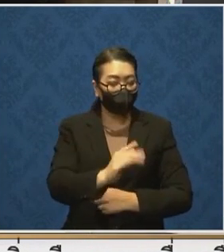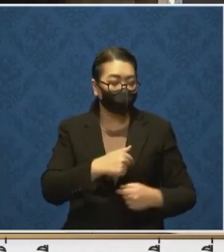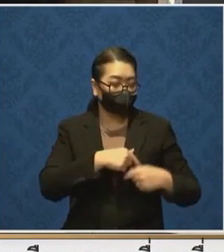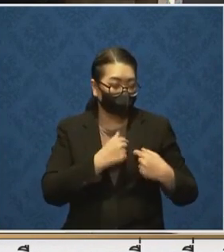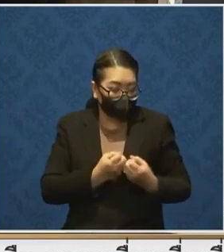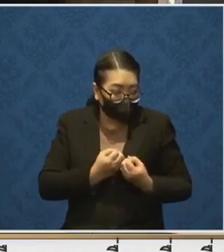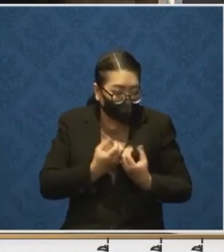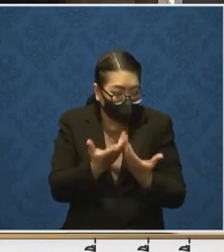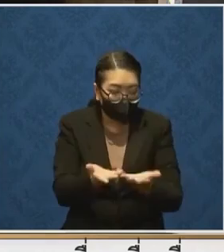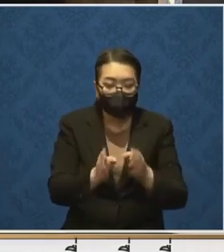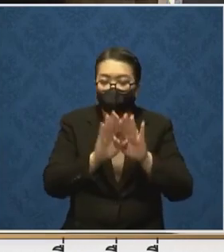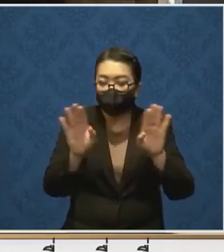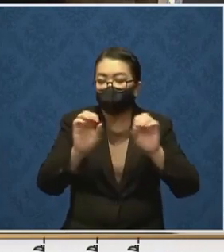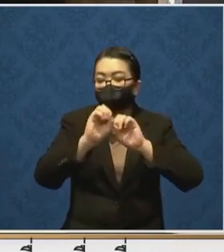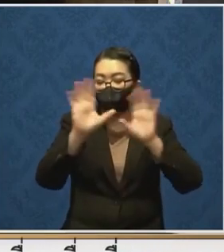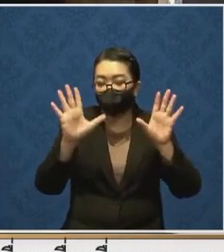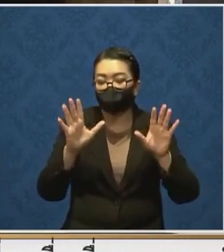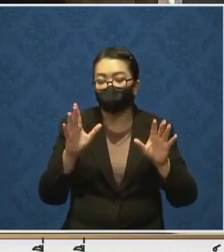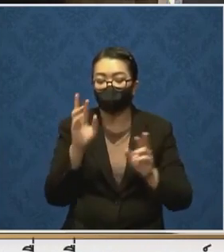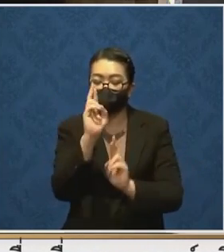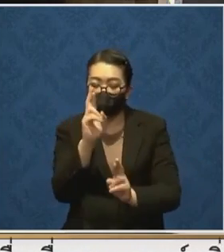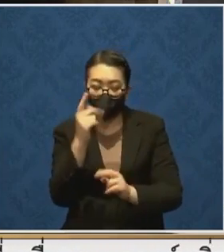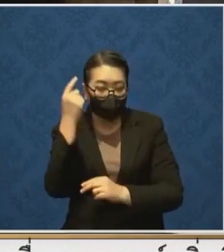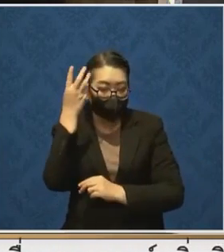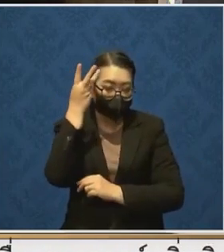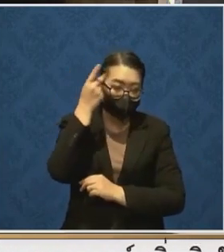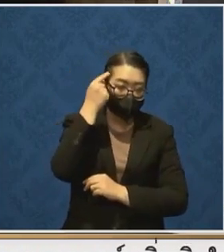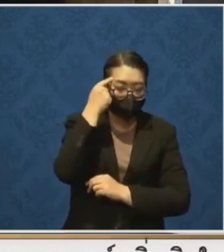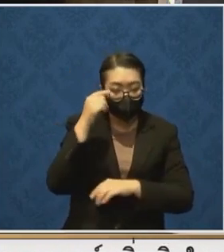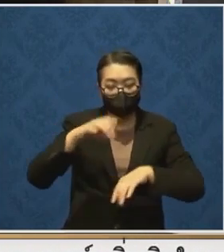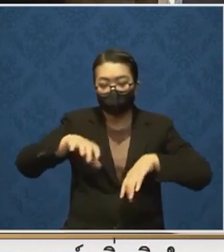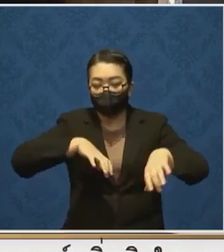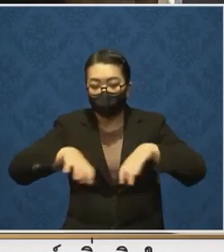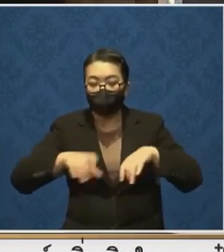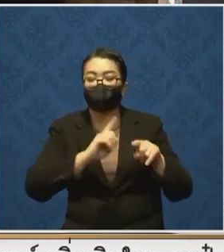รีิ Nikkiาง